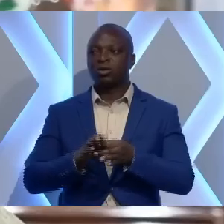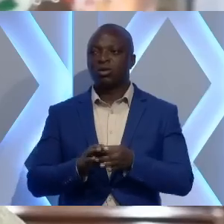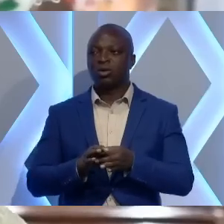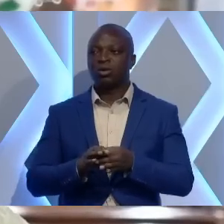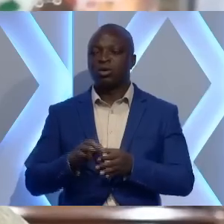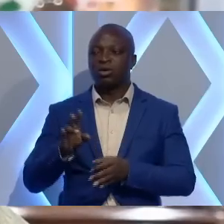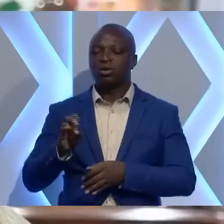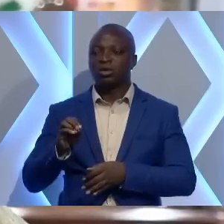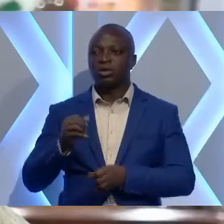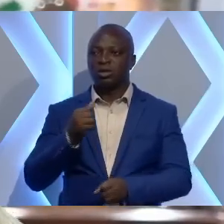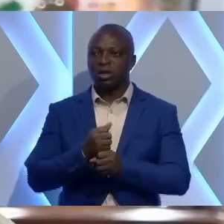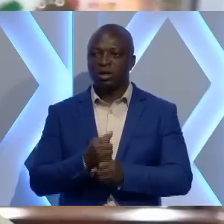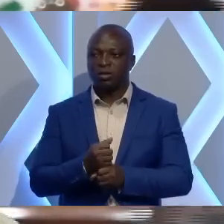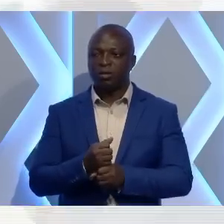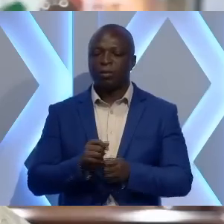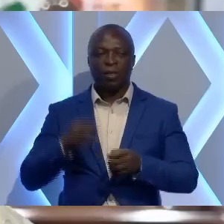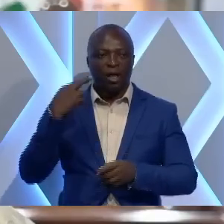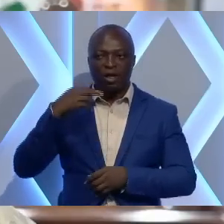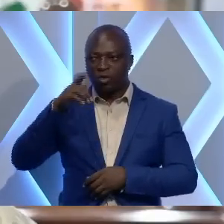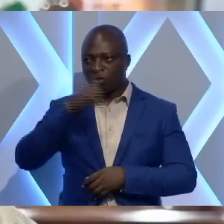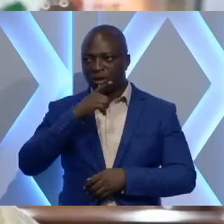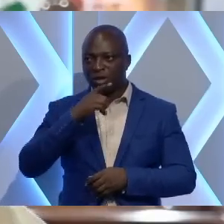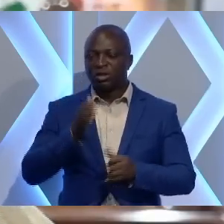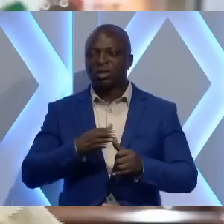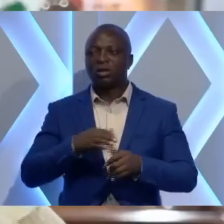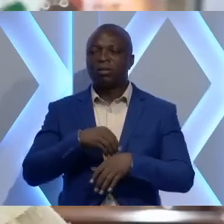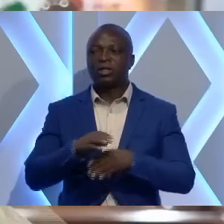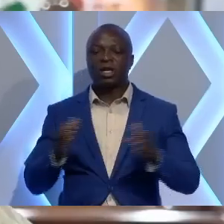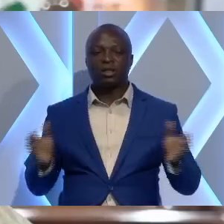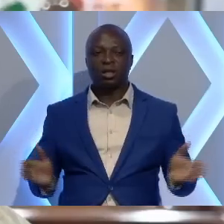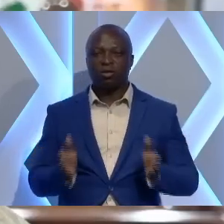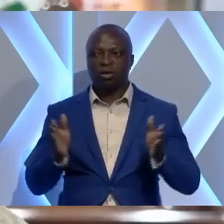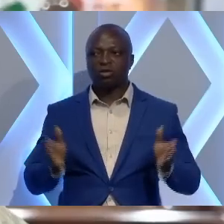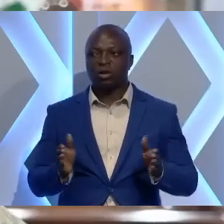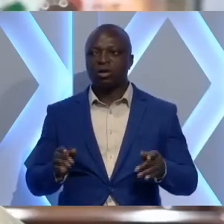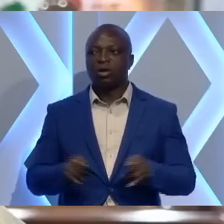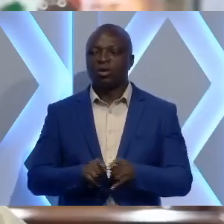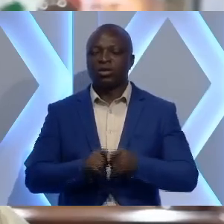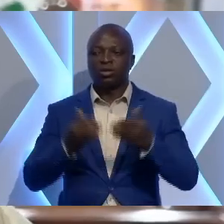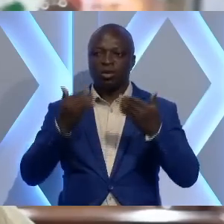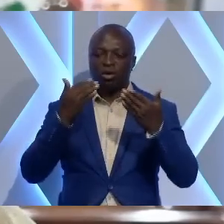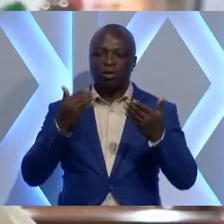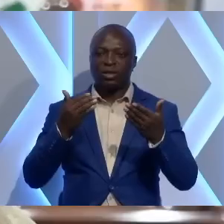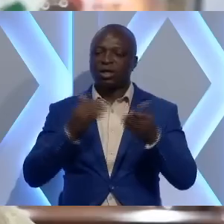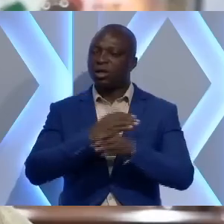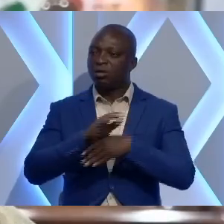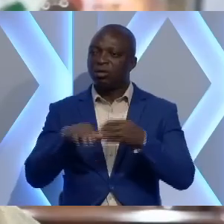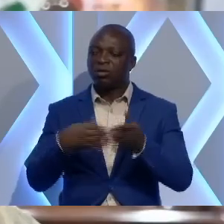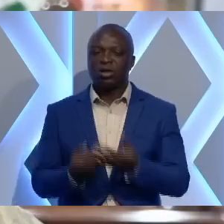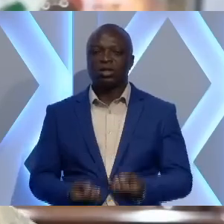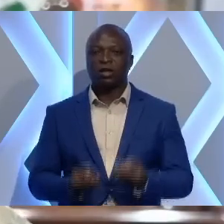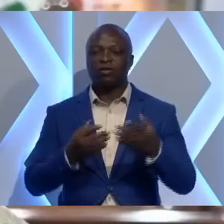des 70 ans de Radio Lomé, c'est d'abord un message d'encouragement. Aussi de remerciements pour tous les sacrifices qu'ils